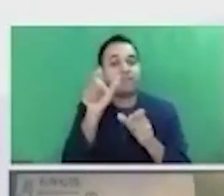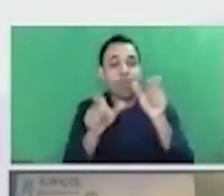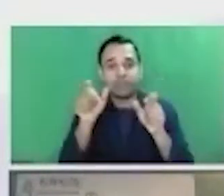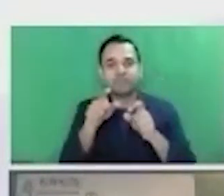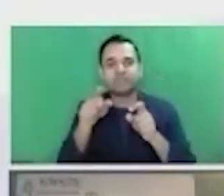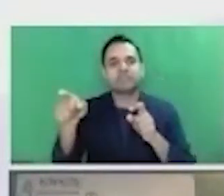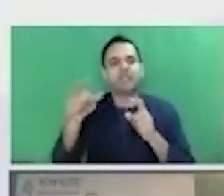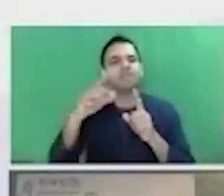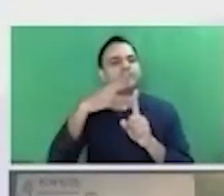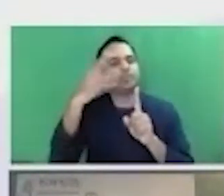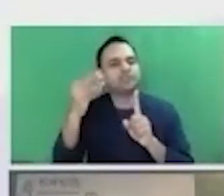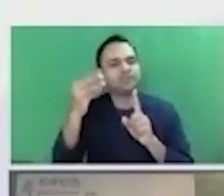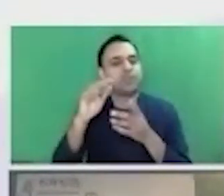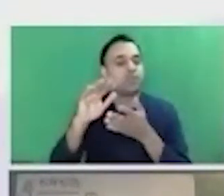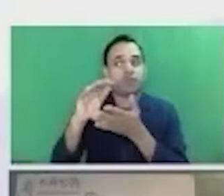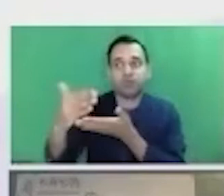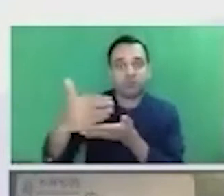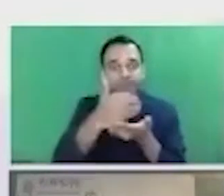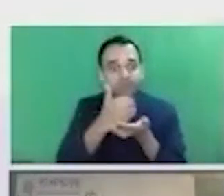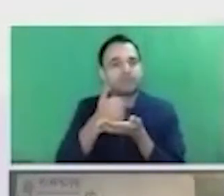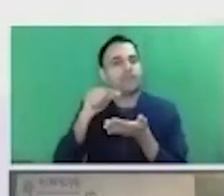وهو رئيس أيضا عدة